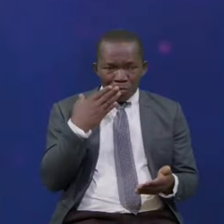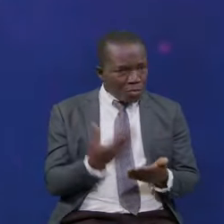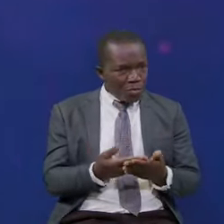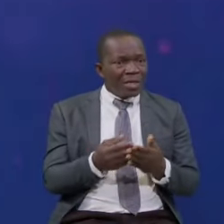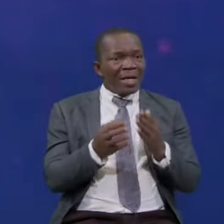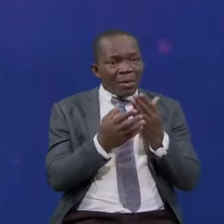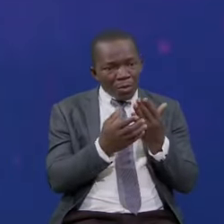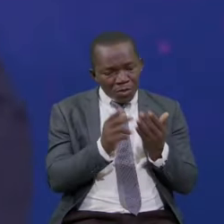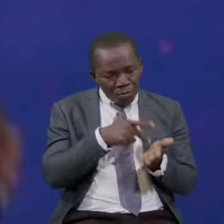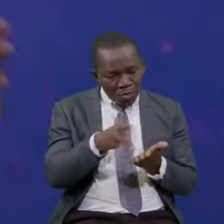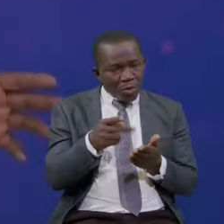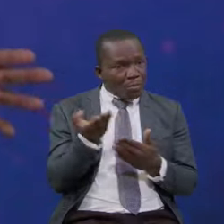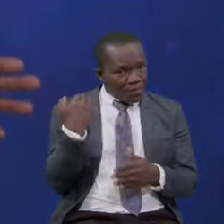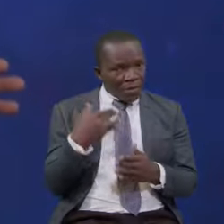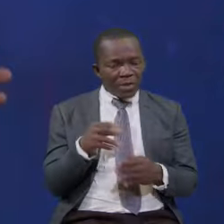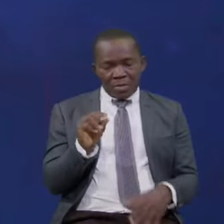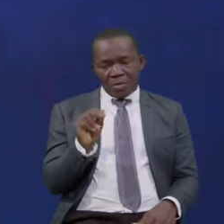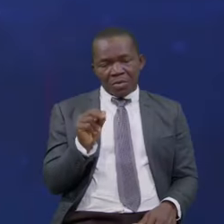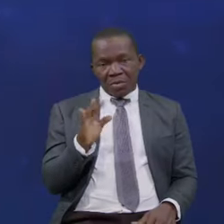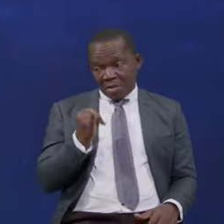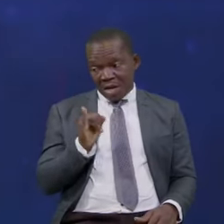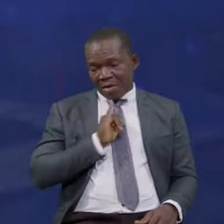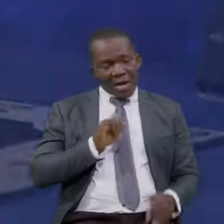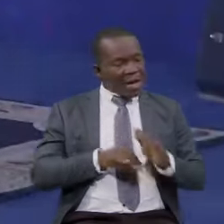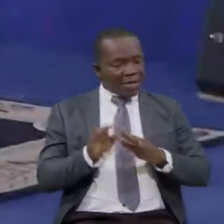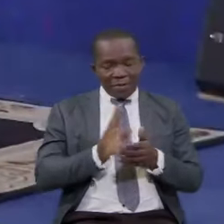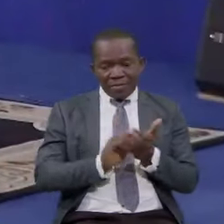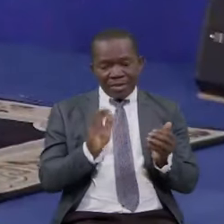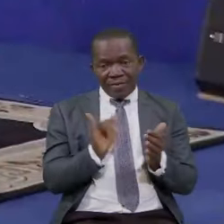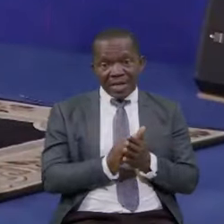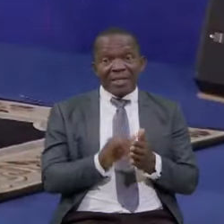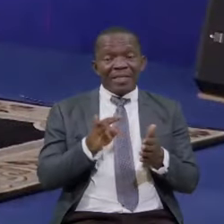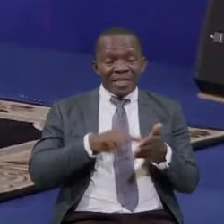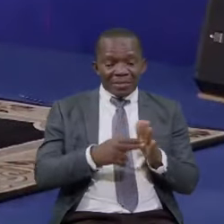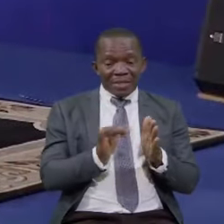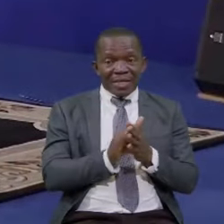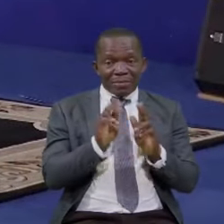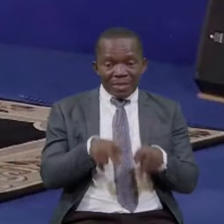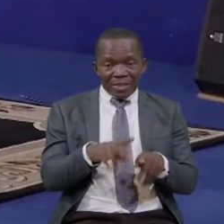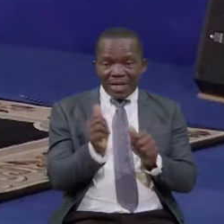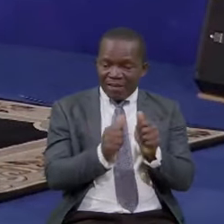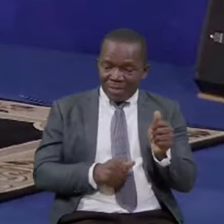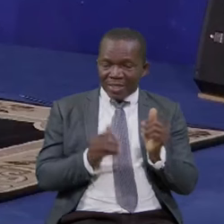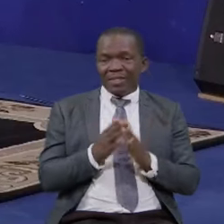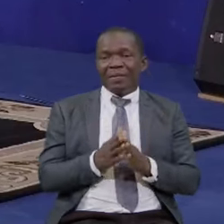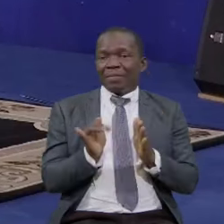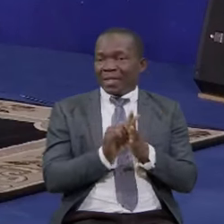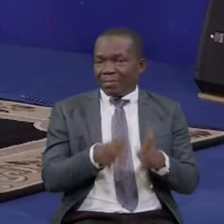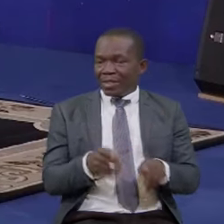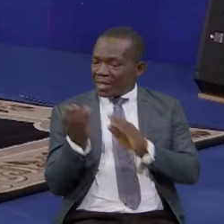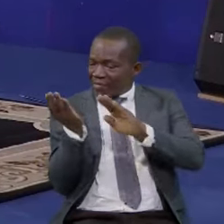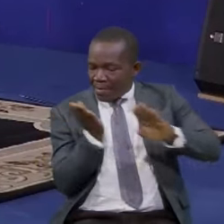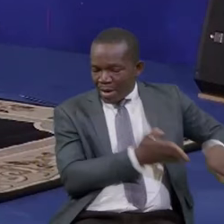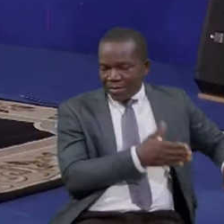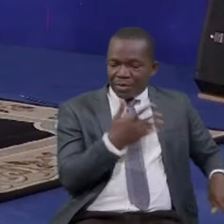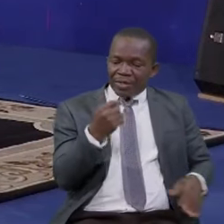c'est l'homme qui a choisi qui va abandonner la foi et abandonner la